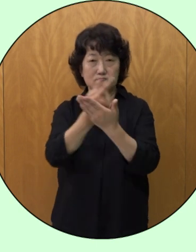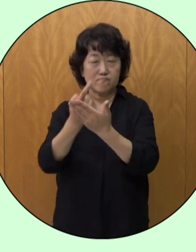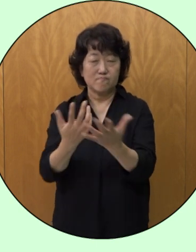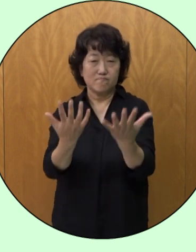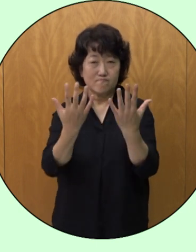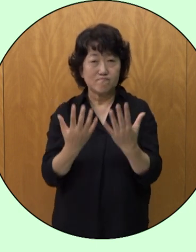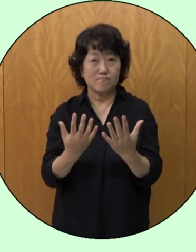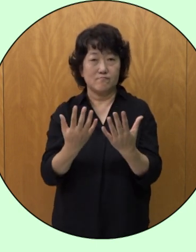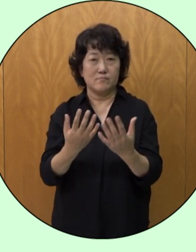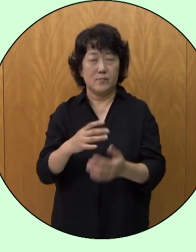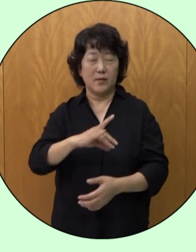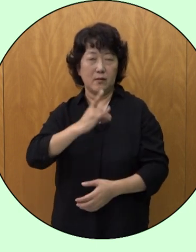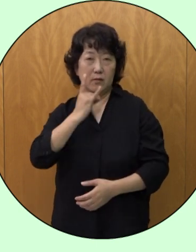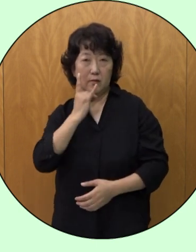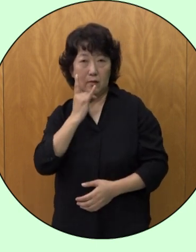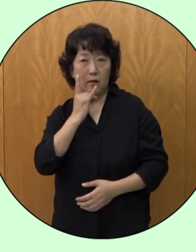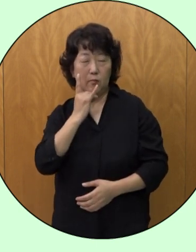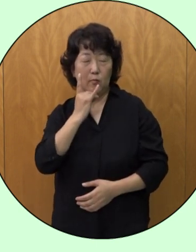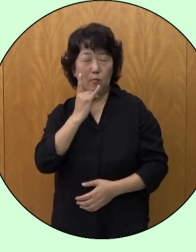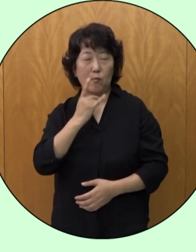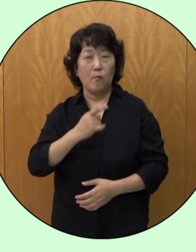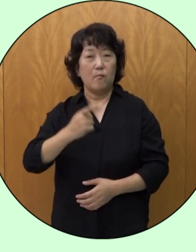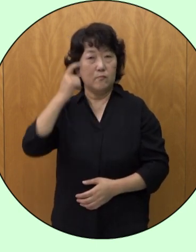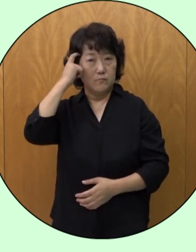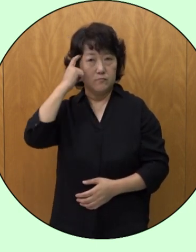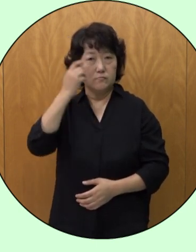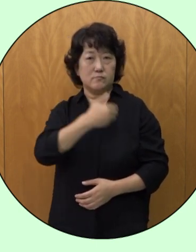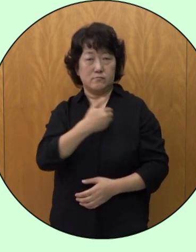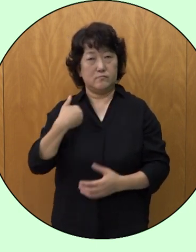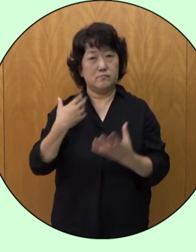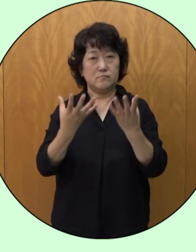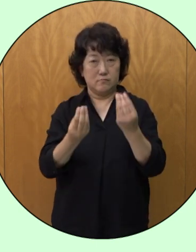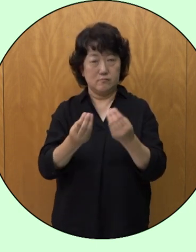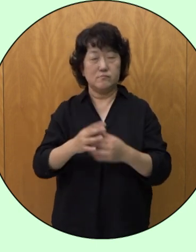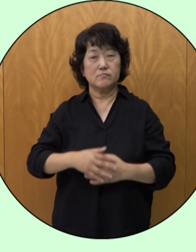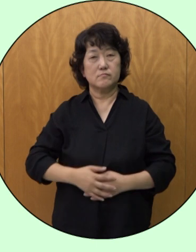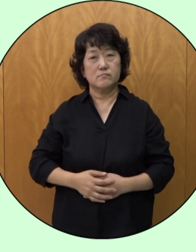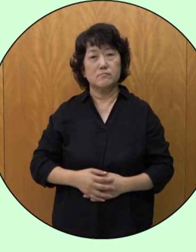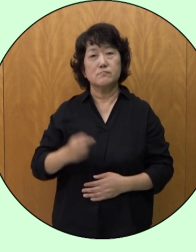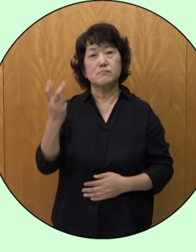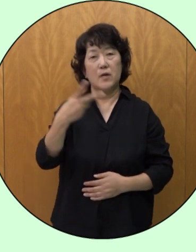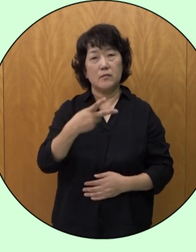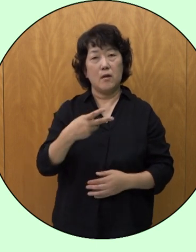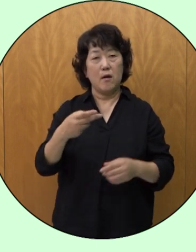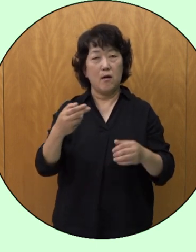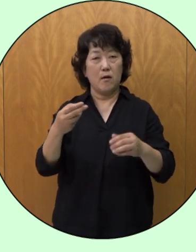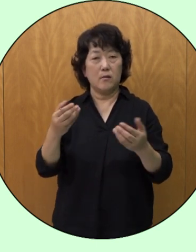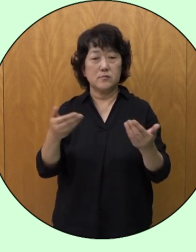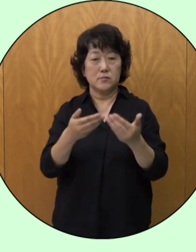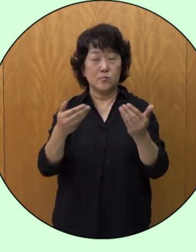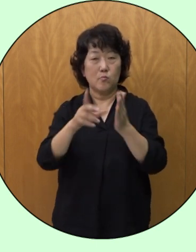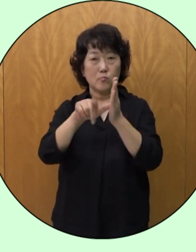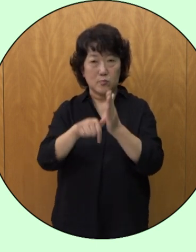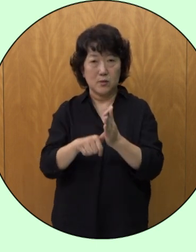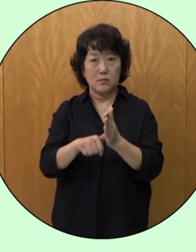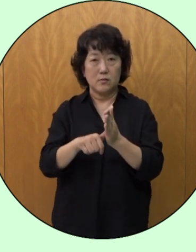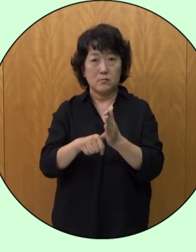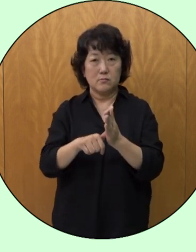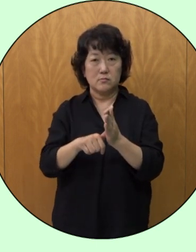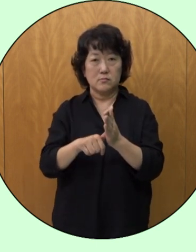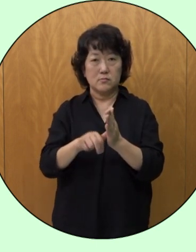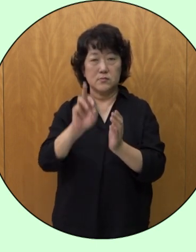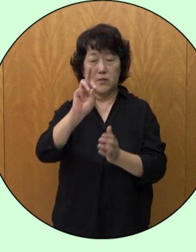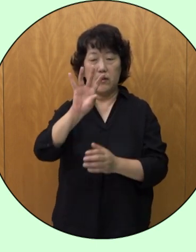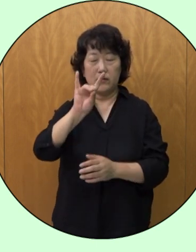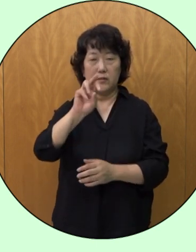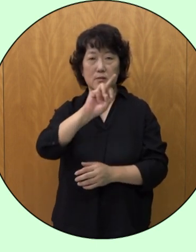期待の高さを肌身で感じた次第でございます。また本事業の工期中は、積善地区の皆